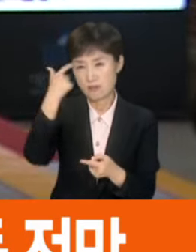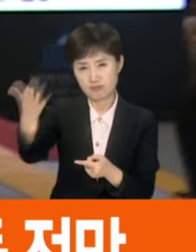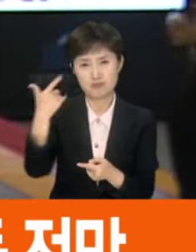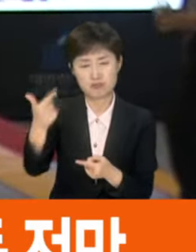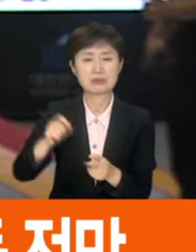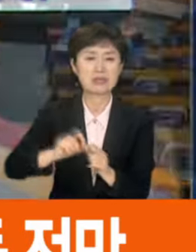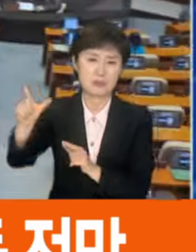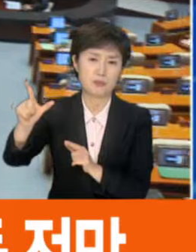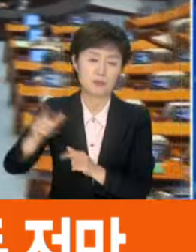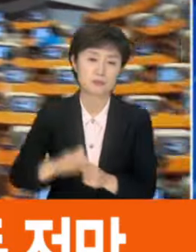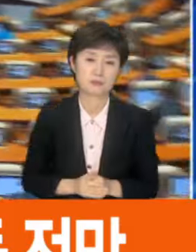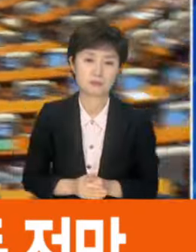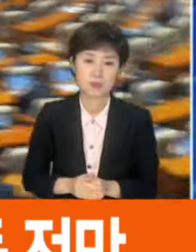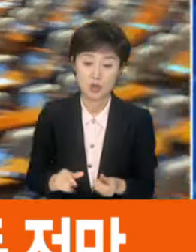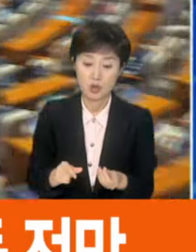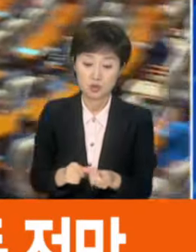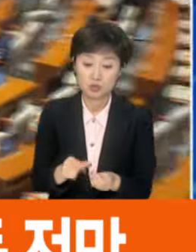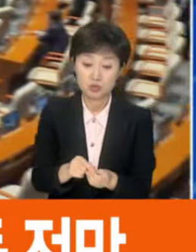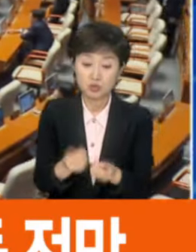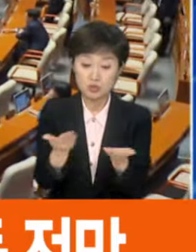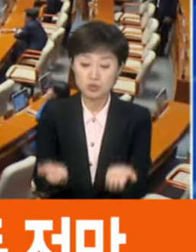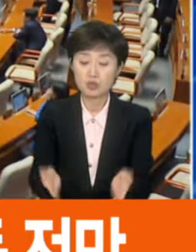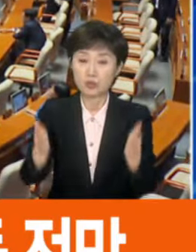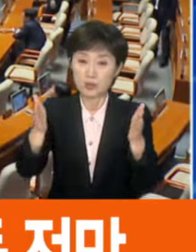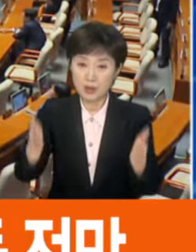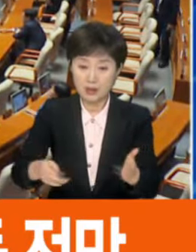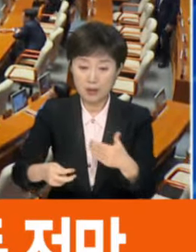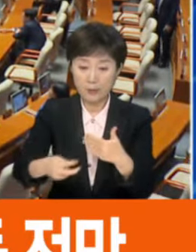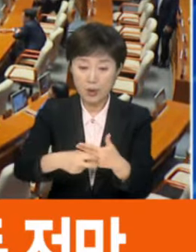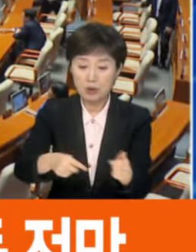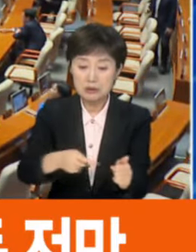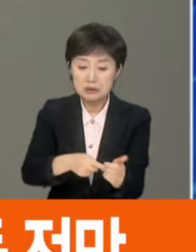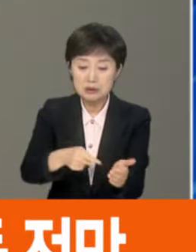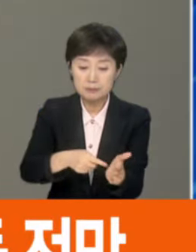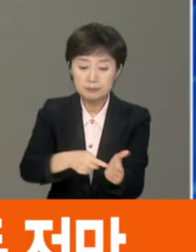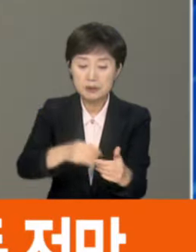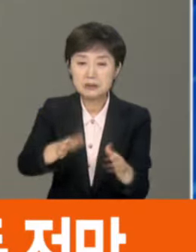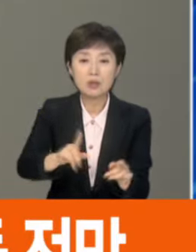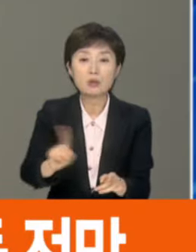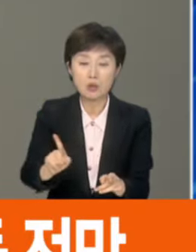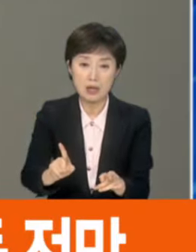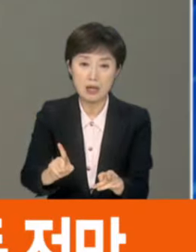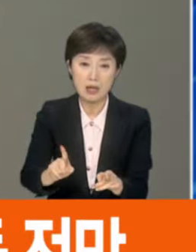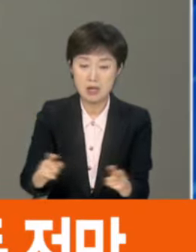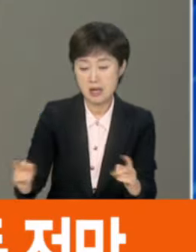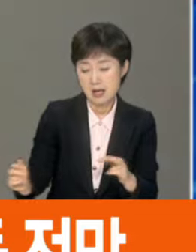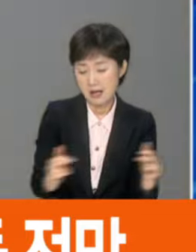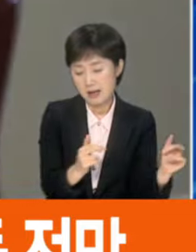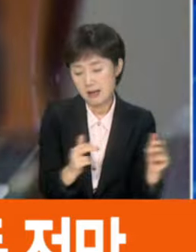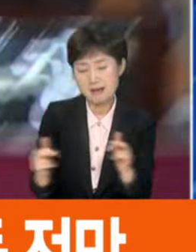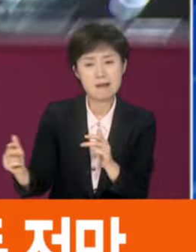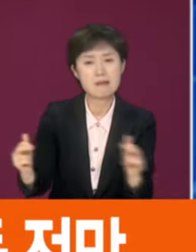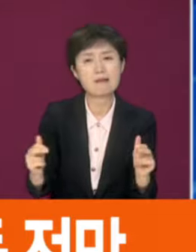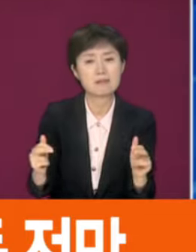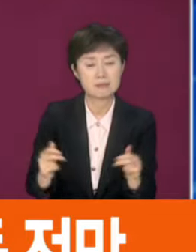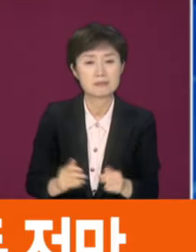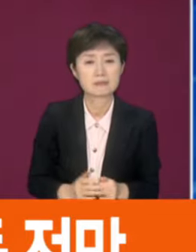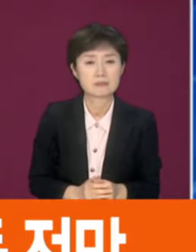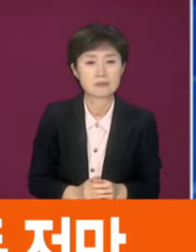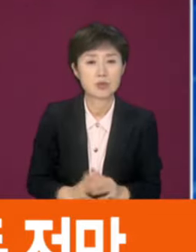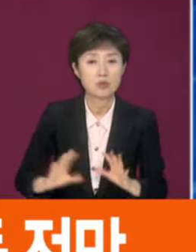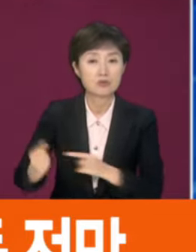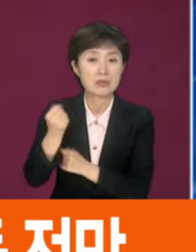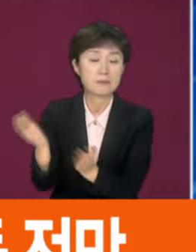보입니다 야는 추석 응급실 등 의료 대책 등을 점검하는 한편 의료 공백 사태를 두고 공방을 벌릴 것으로 예상이 되는데요